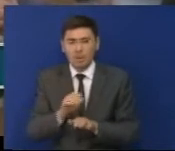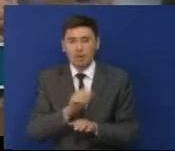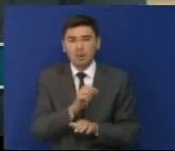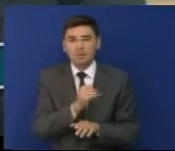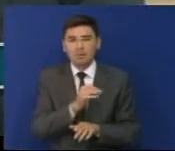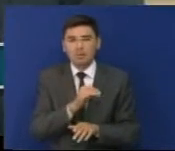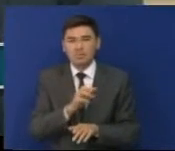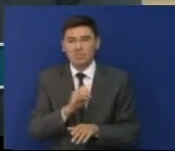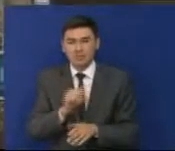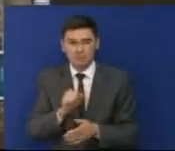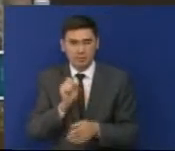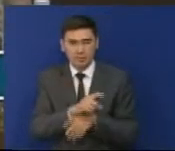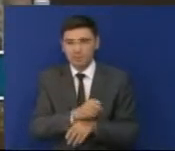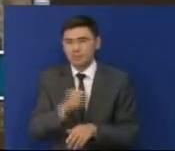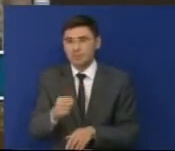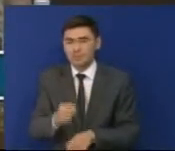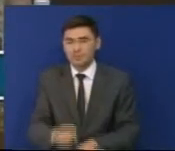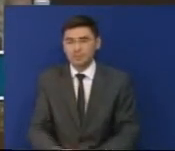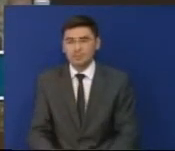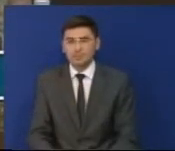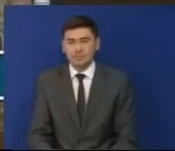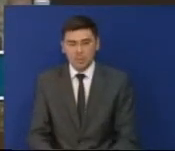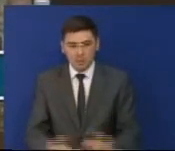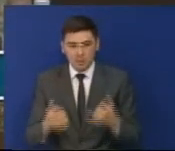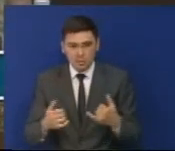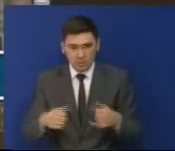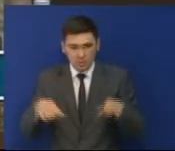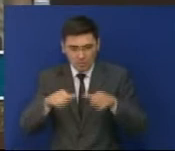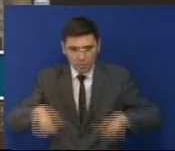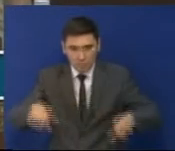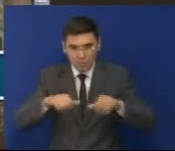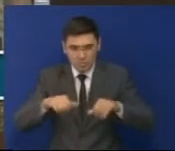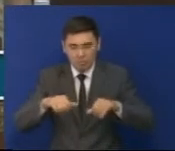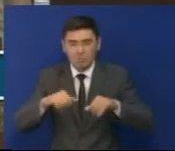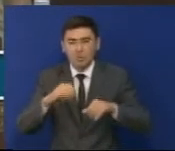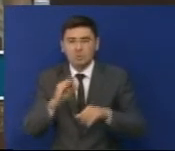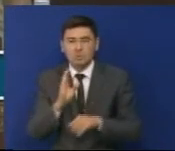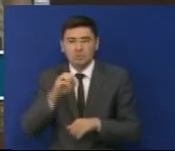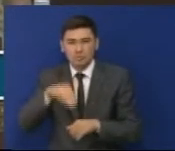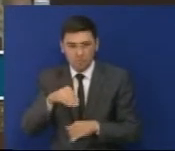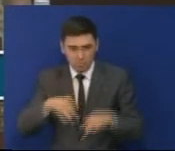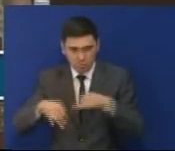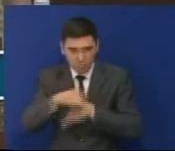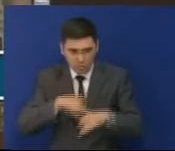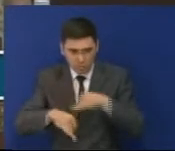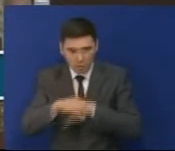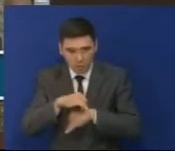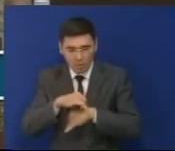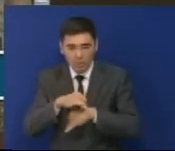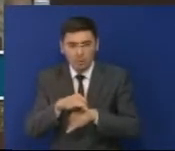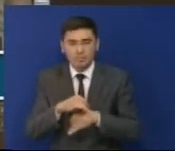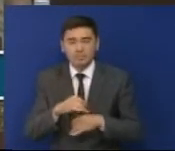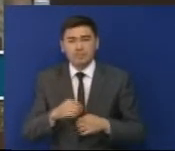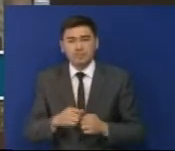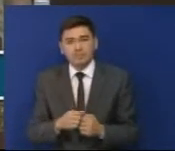сайланды. Бұл кеңес даналықты, тәжірибені, ұстамдылықты және тұрақтылықты